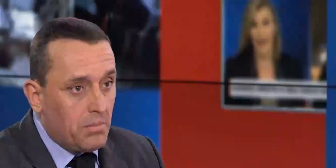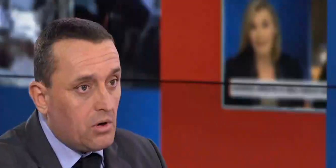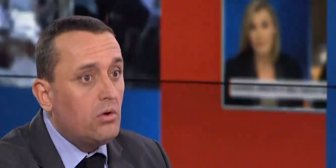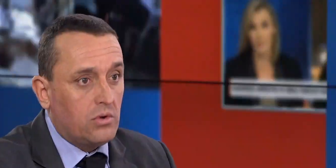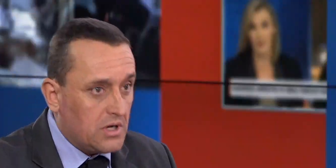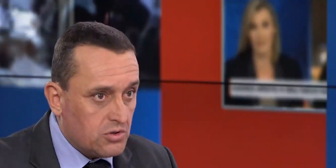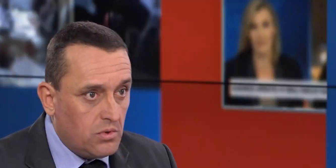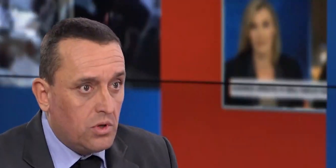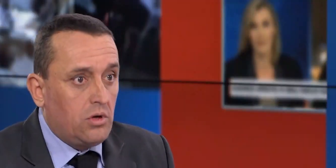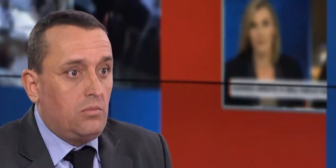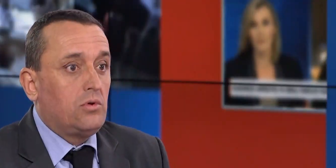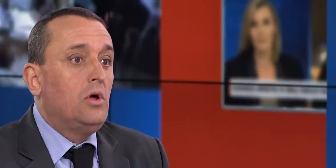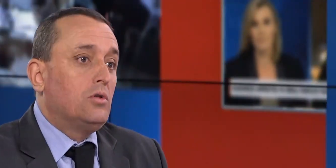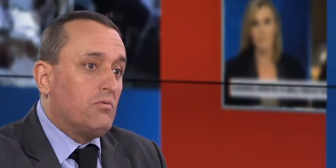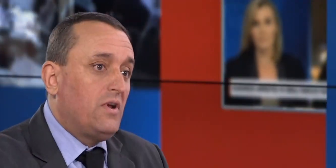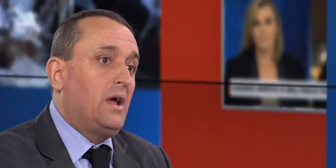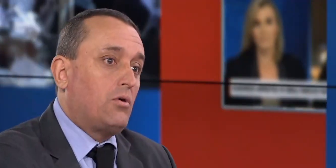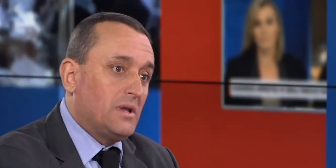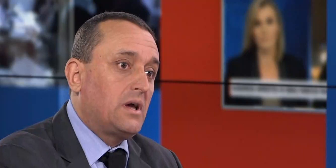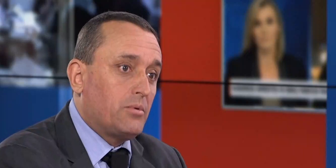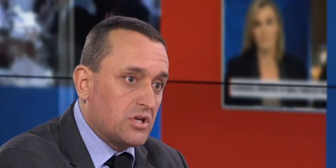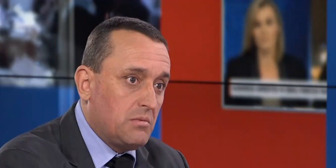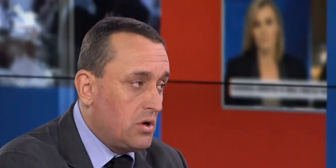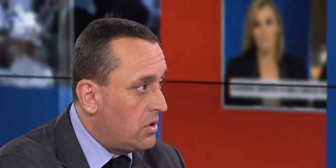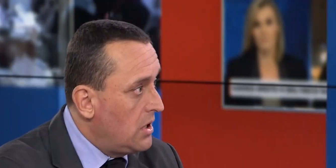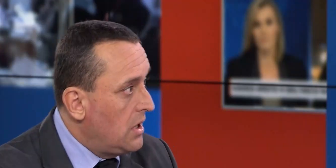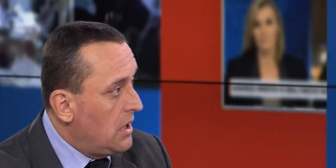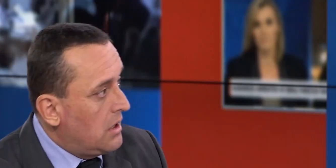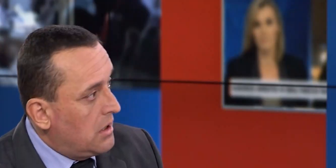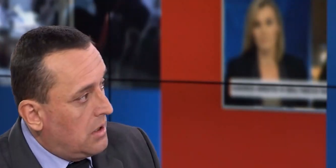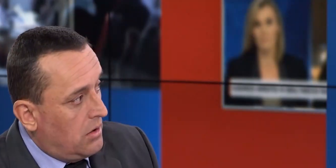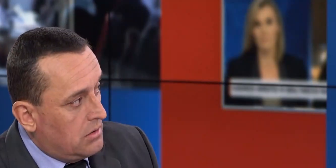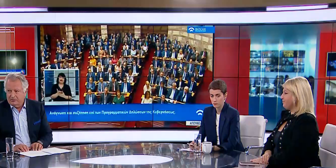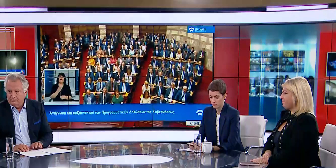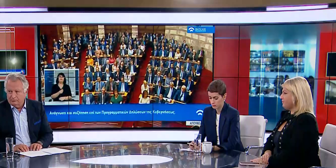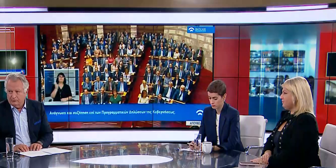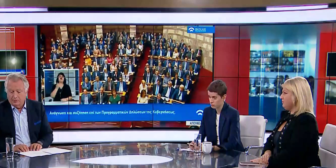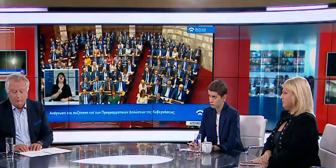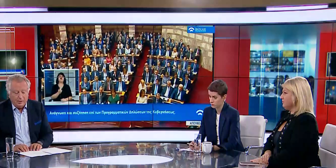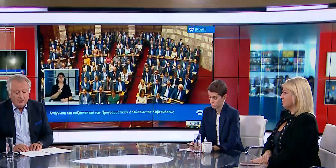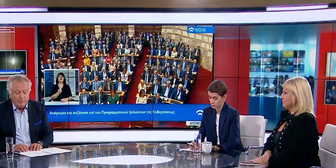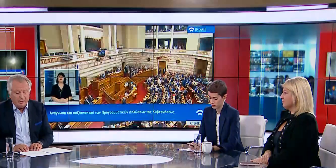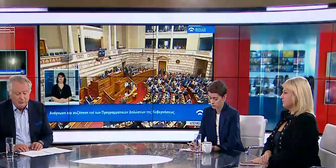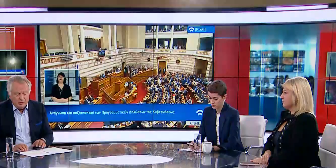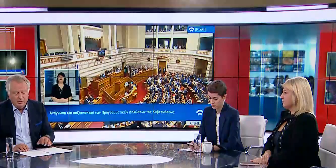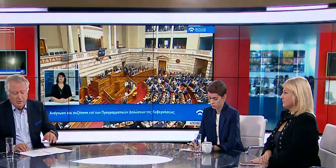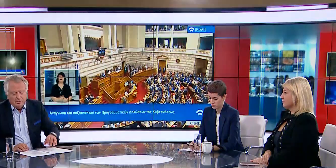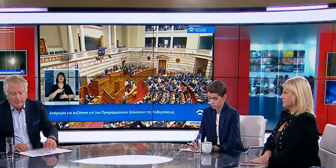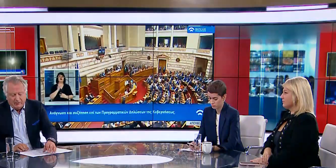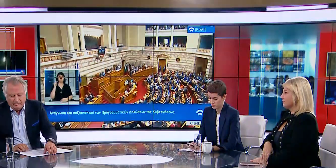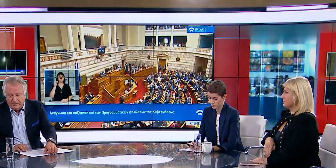κινούνται υπέρ όλων των εργαζόμενων και όχι μόνο των φύλλα κομματικά προσκύμενων. Έχει ένα παρελθόν η Νέα Δημοκρατία σε αυτά. Τι